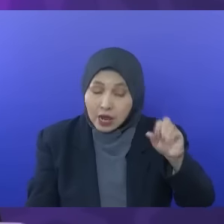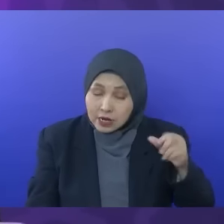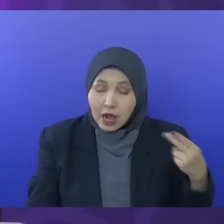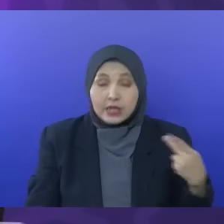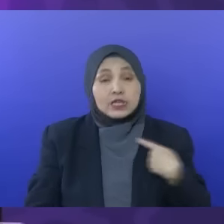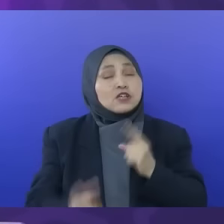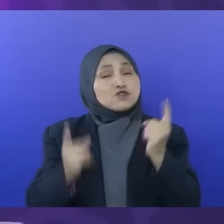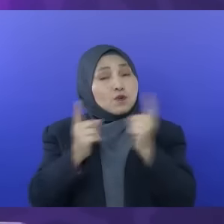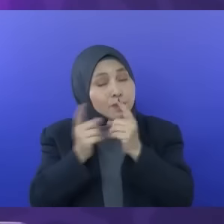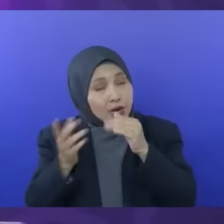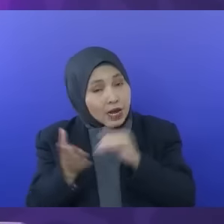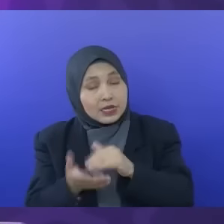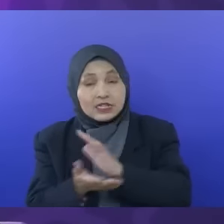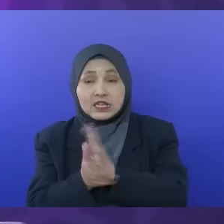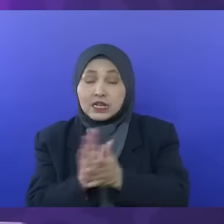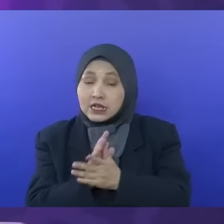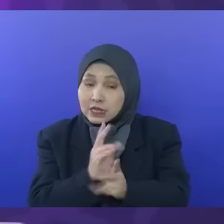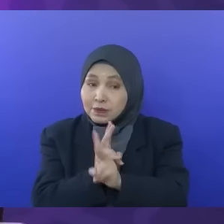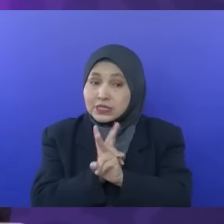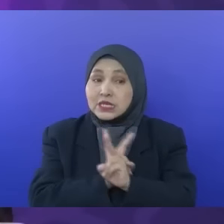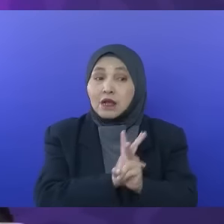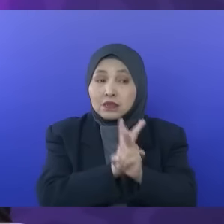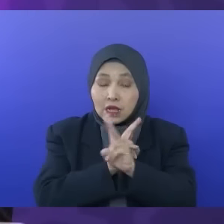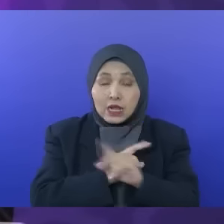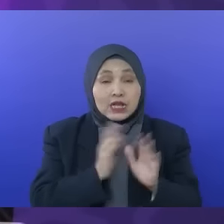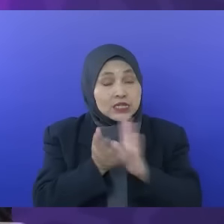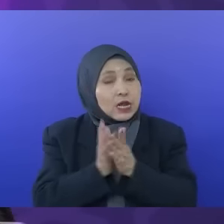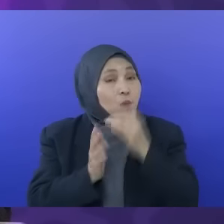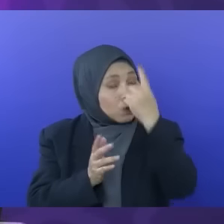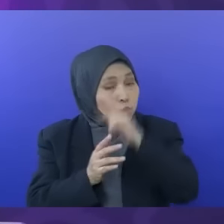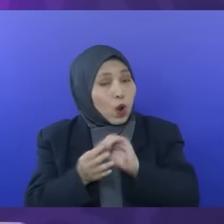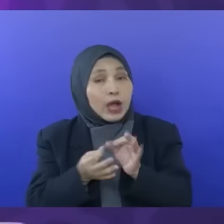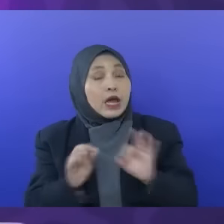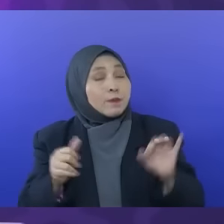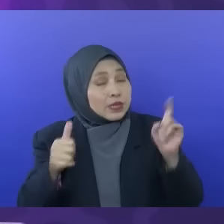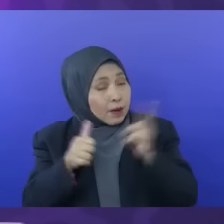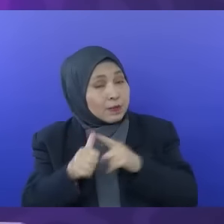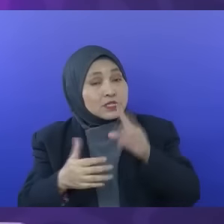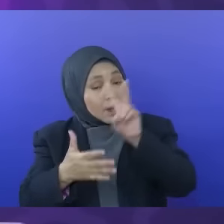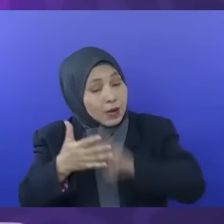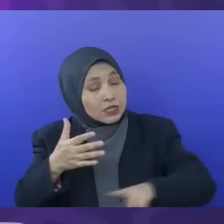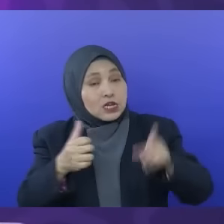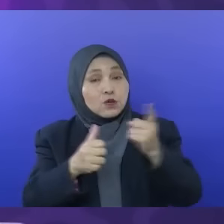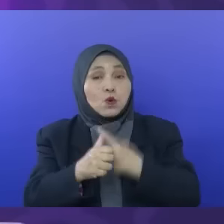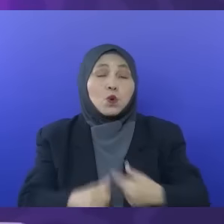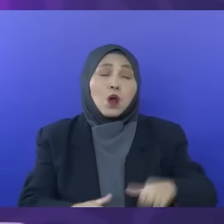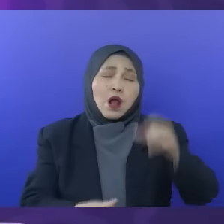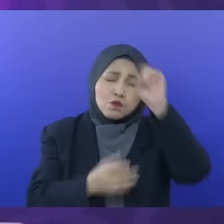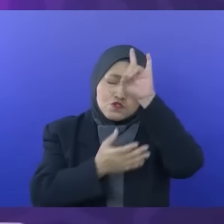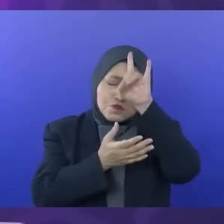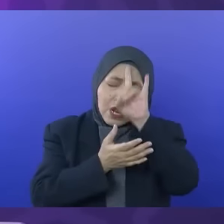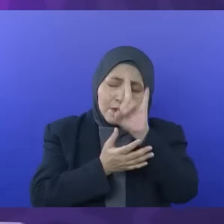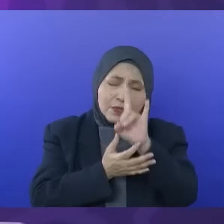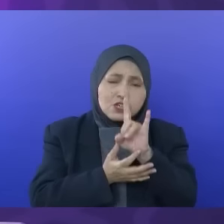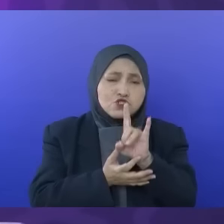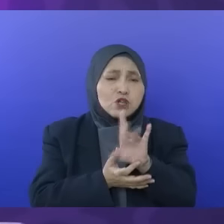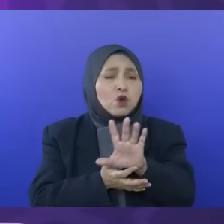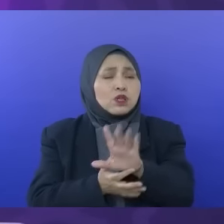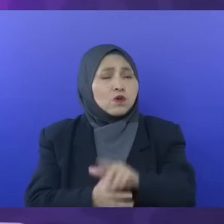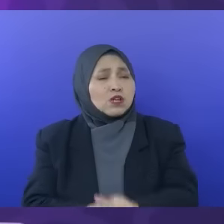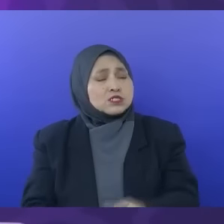kan jumpa lagi nah jadi kena hati-hati ya Jadi untuk ayah yang pertama ini saya bacakan terlebih dahulu audzubillahiminasyaitonirrajim